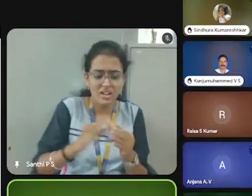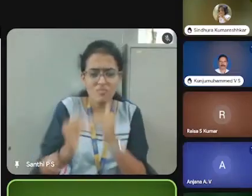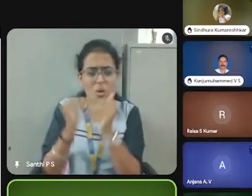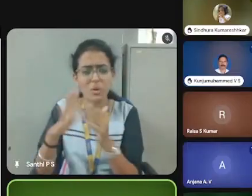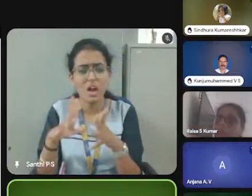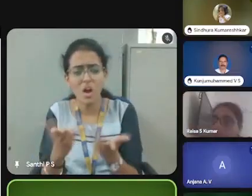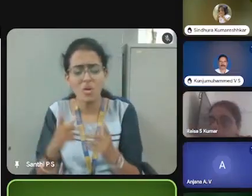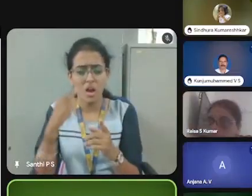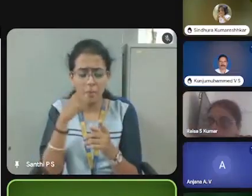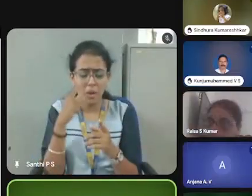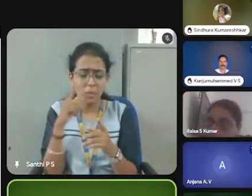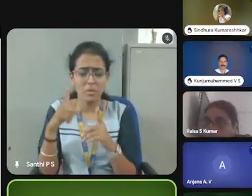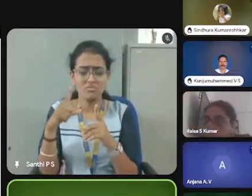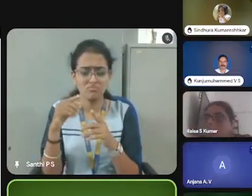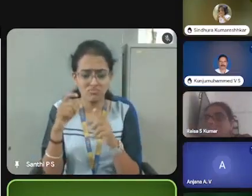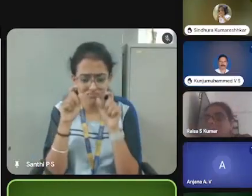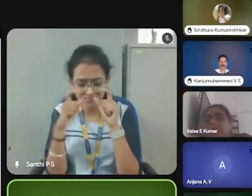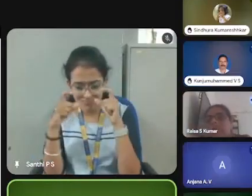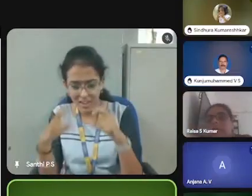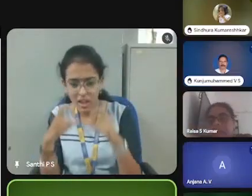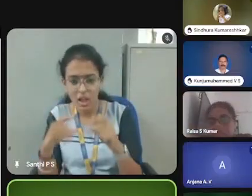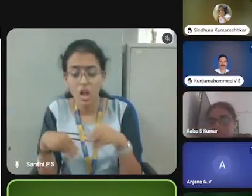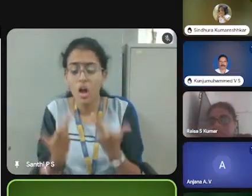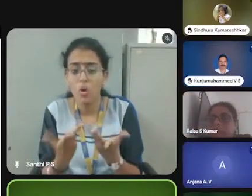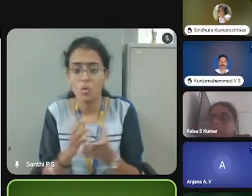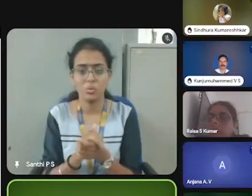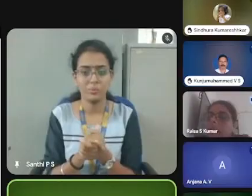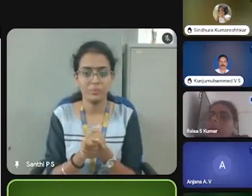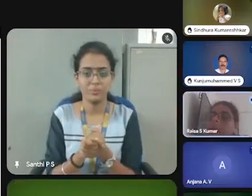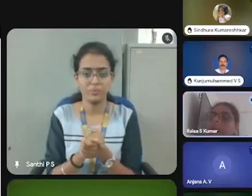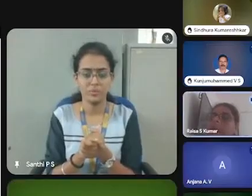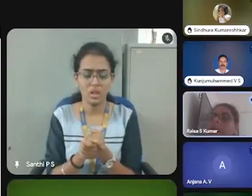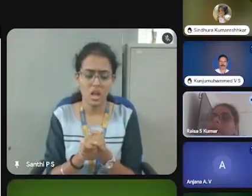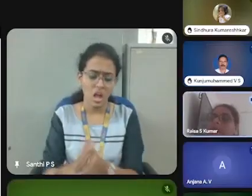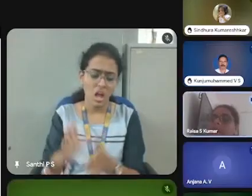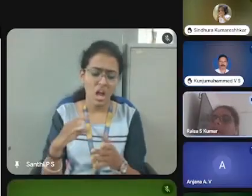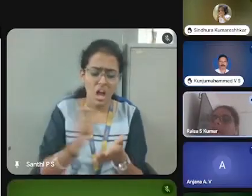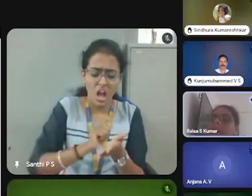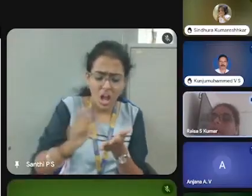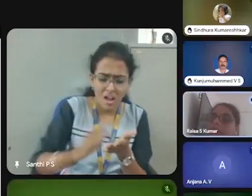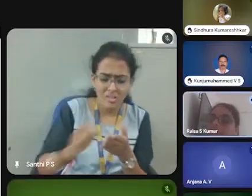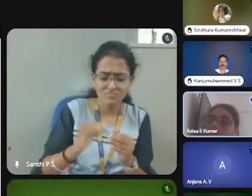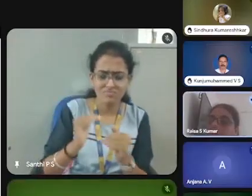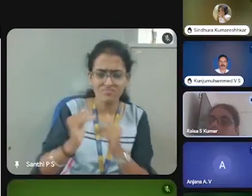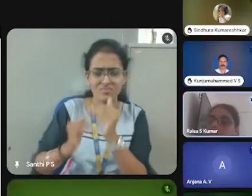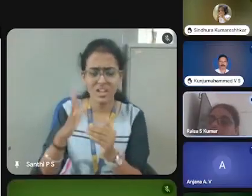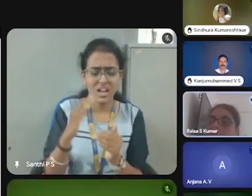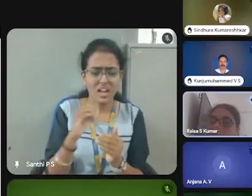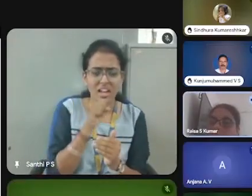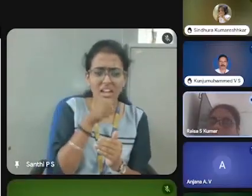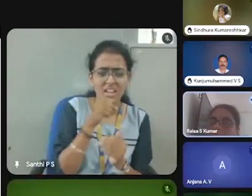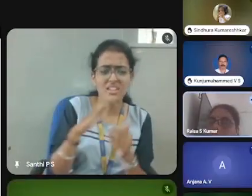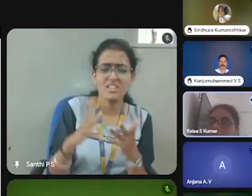കാര്യങ്ങളാണ് മാതാപിതാക്കൾ ശ്രദ്ധിക്കേണ്ടത്? മാം ഒന്ന് ആൻസർ ചെയ്യാമോ? ഹാൻഡ് റൈറ്റിംഗ് ഇംപ്രൂവ് ചെയ്യാൻ എത്ര വയസ്സുണ്ട്